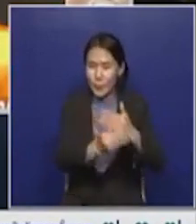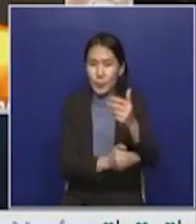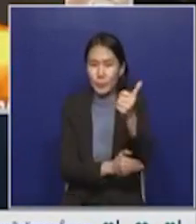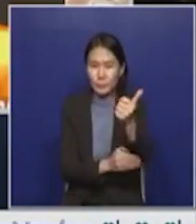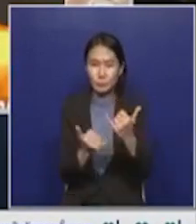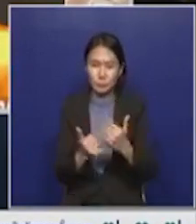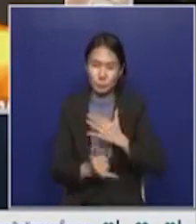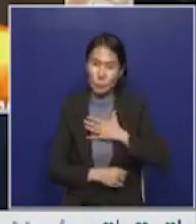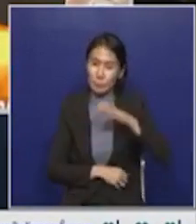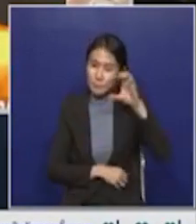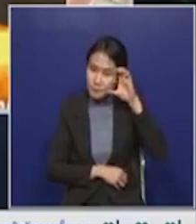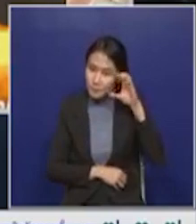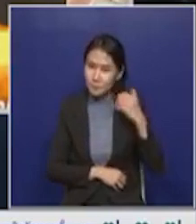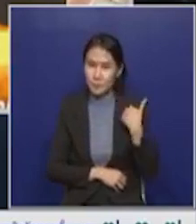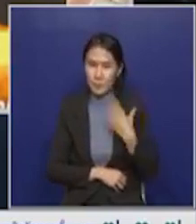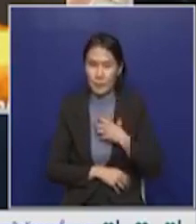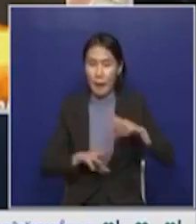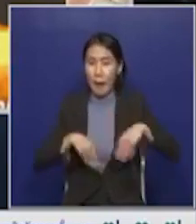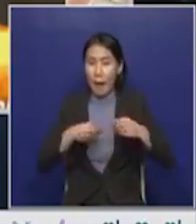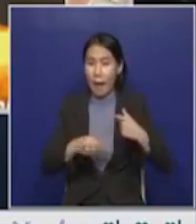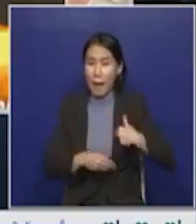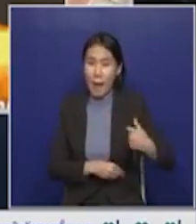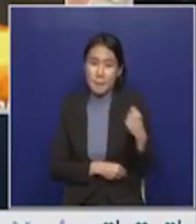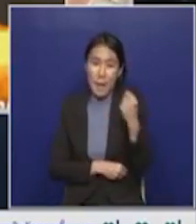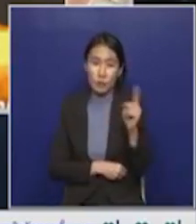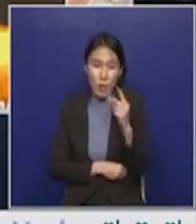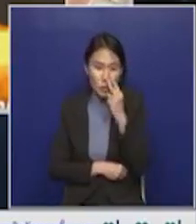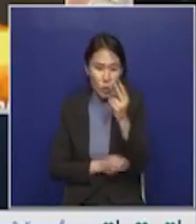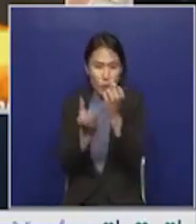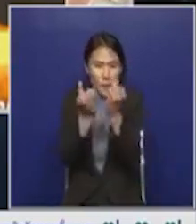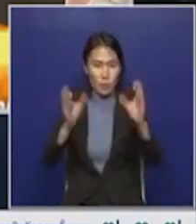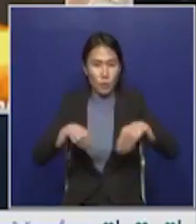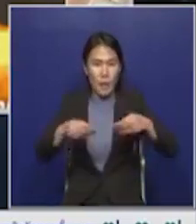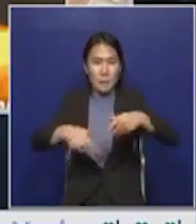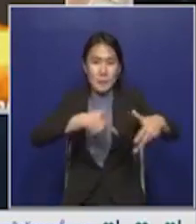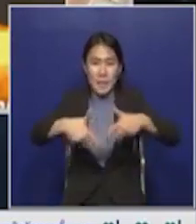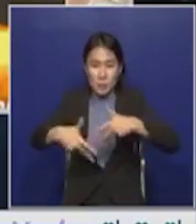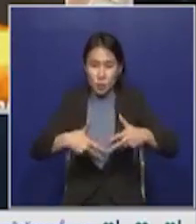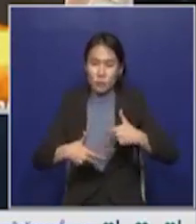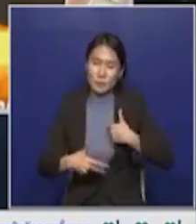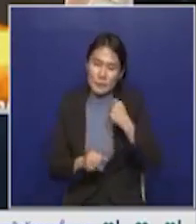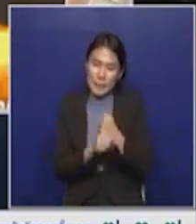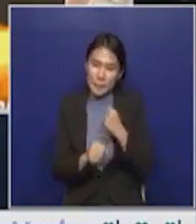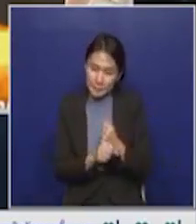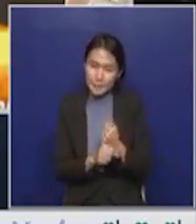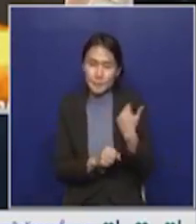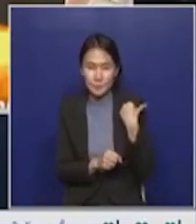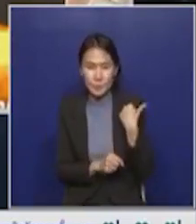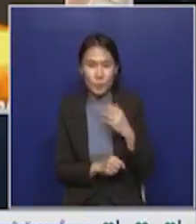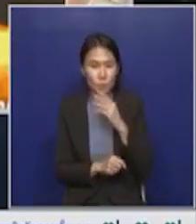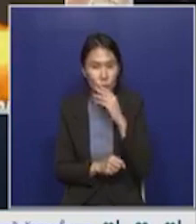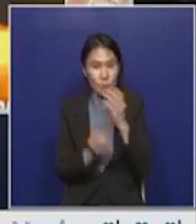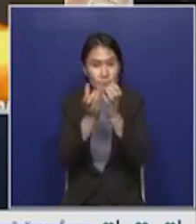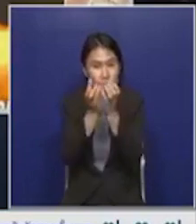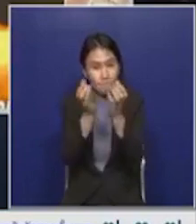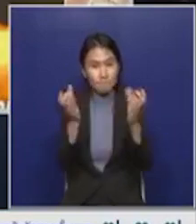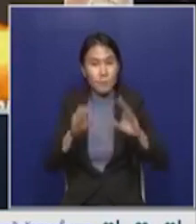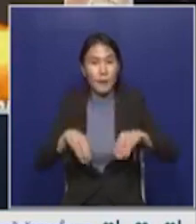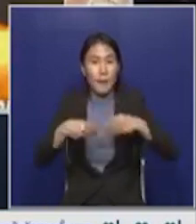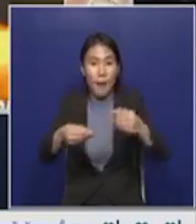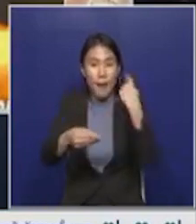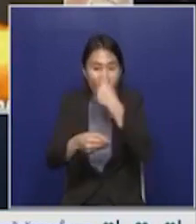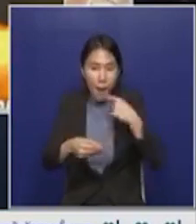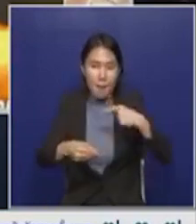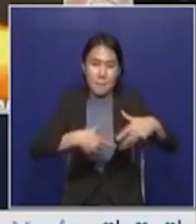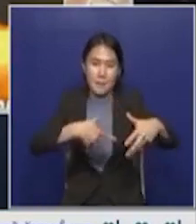ผมเชื่ออย่างนั้นนะครับเพื่อคืนอำนาจการสถาปนาและธรรมนูญให้แก่ประชาชนเพื่อคืนอำนาจการสถาปนาและอณูได้